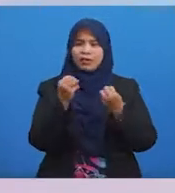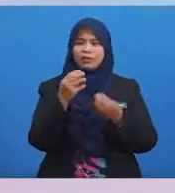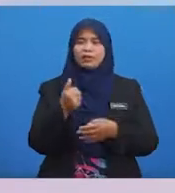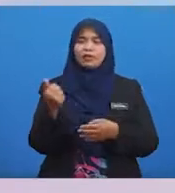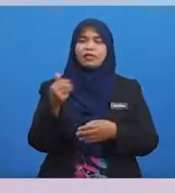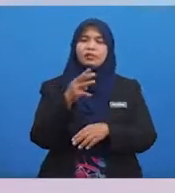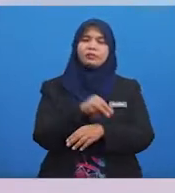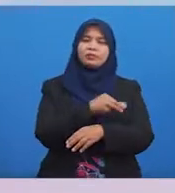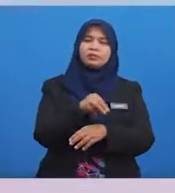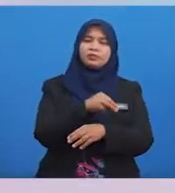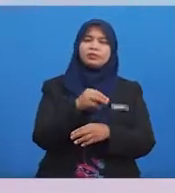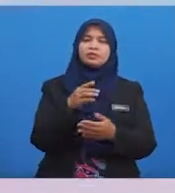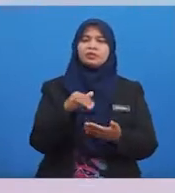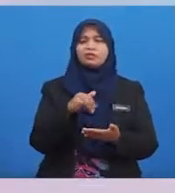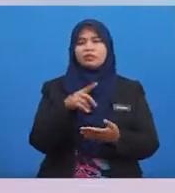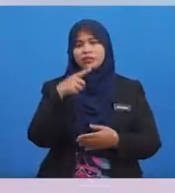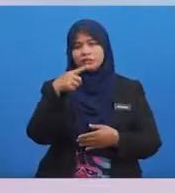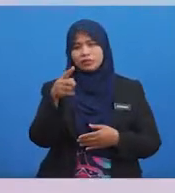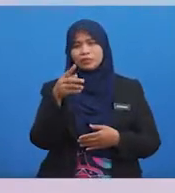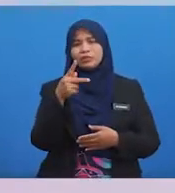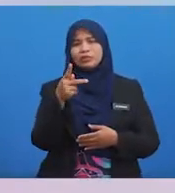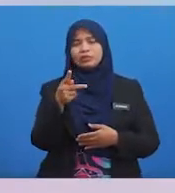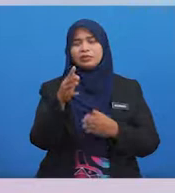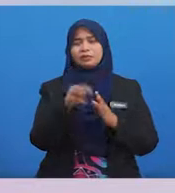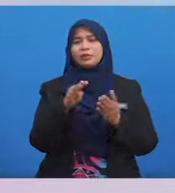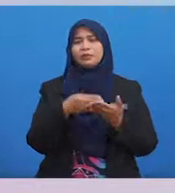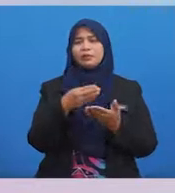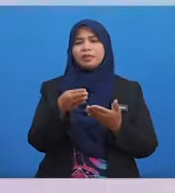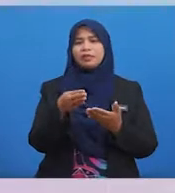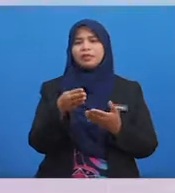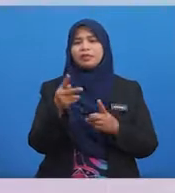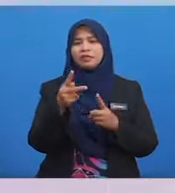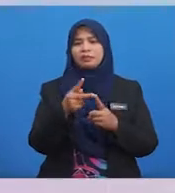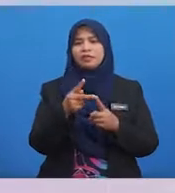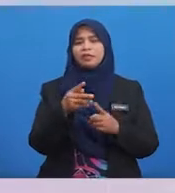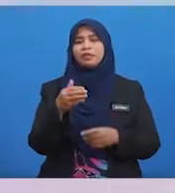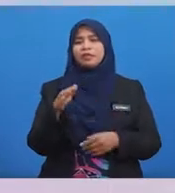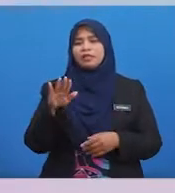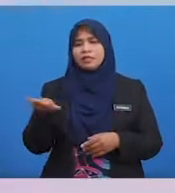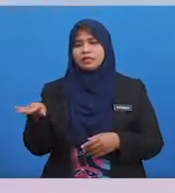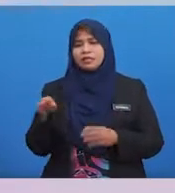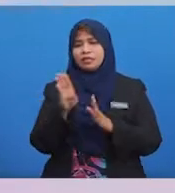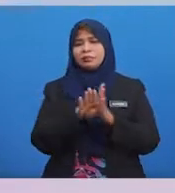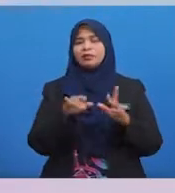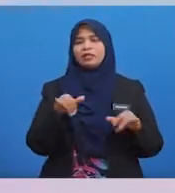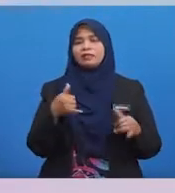kamu memberi peluang kepada adik bermain alat musik tersebut